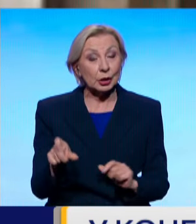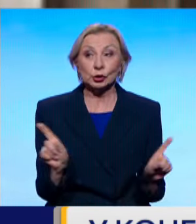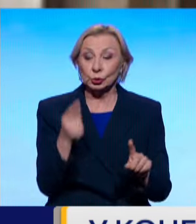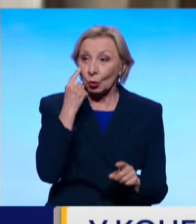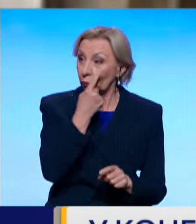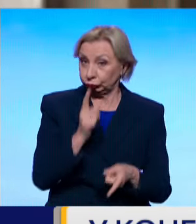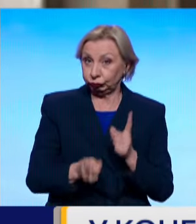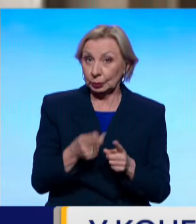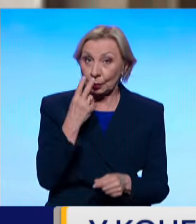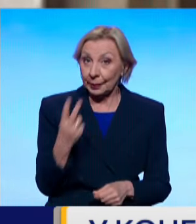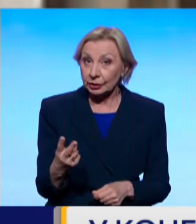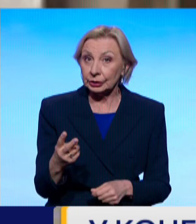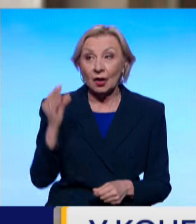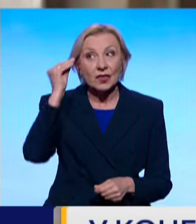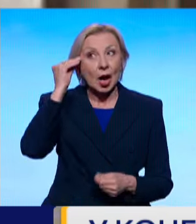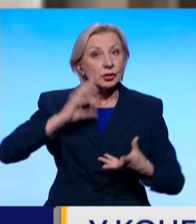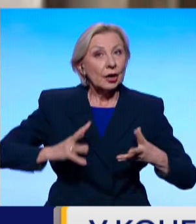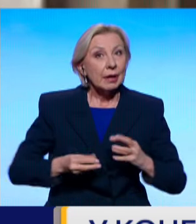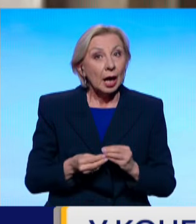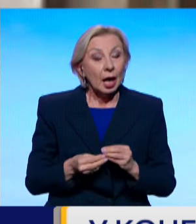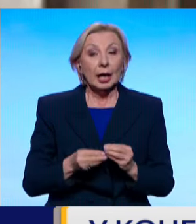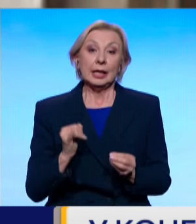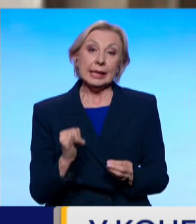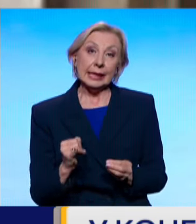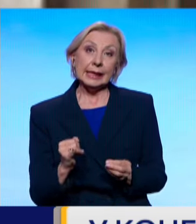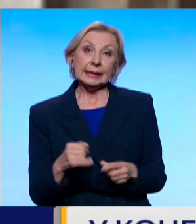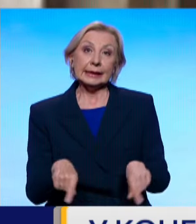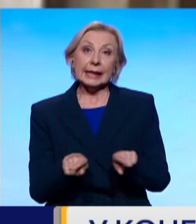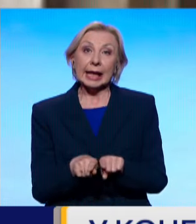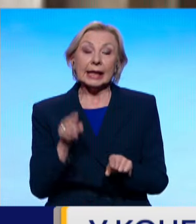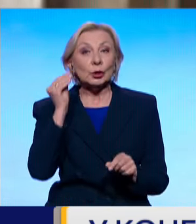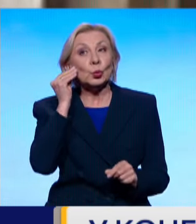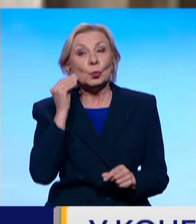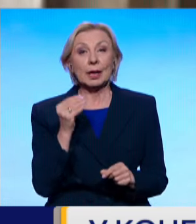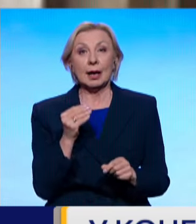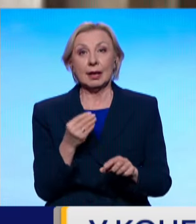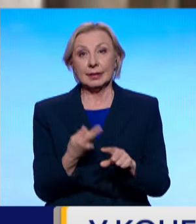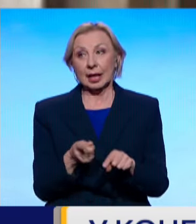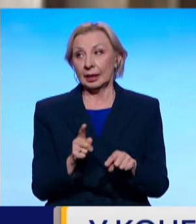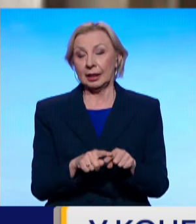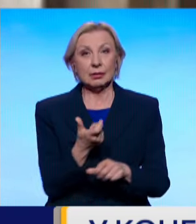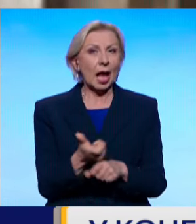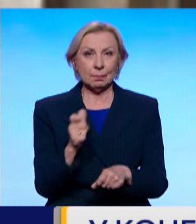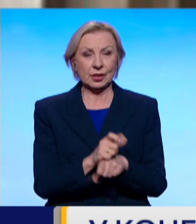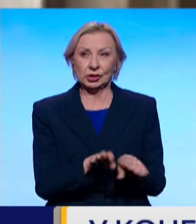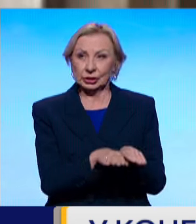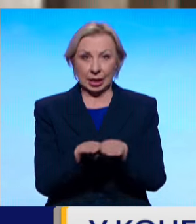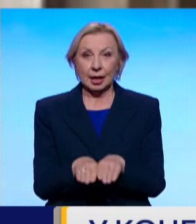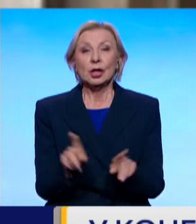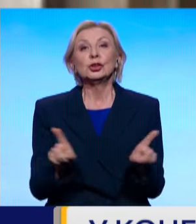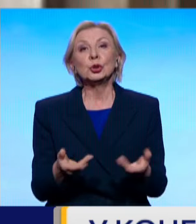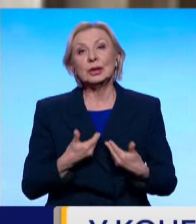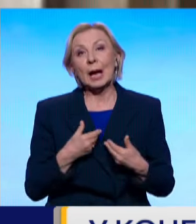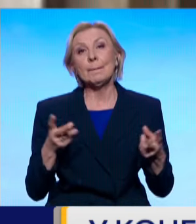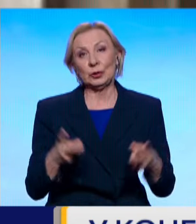на них це зробило враження. І, напевно, такі, знаєте, думка, яка лунає такі найбільше, це, що